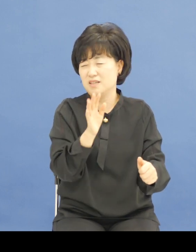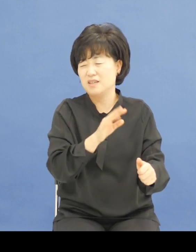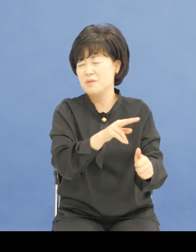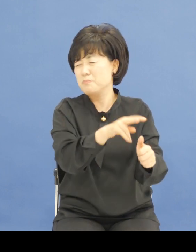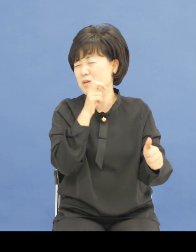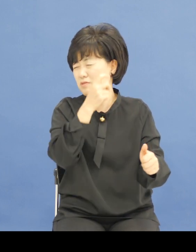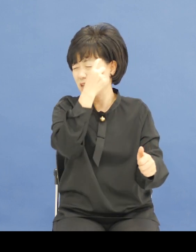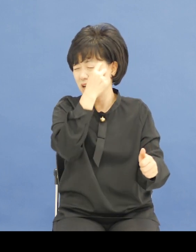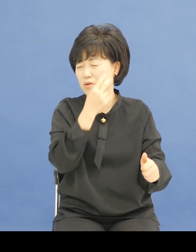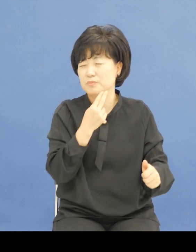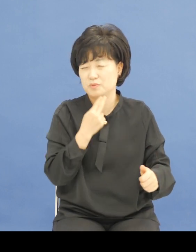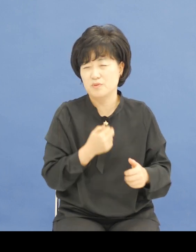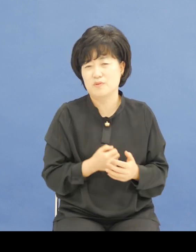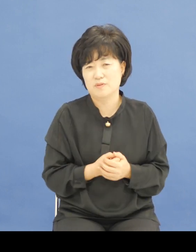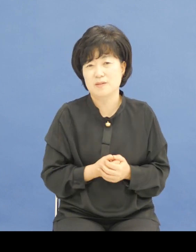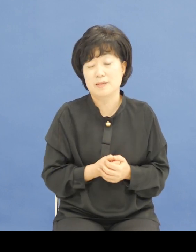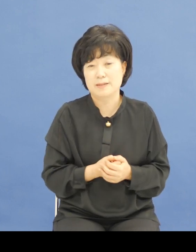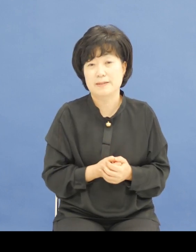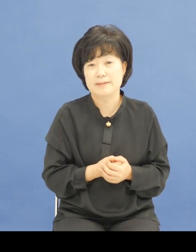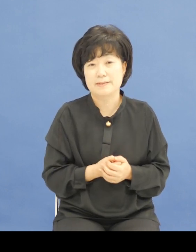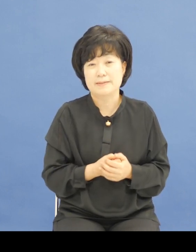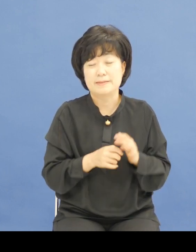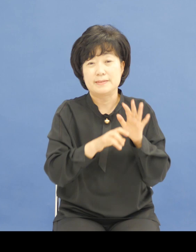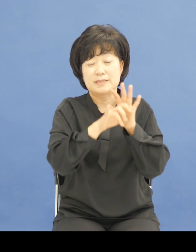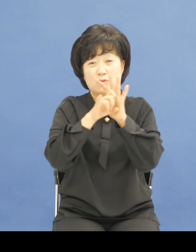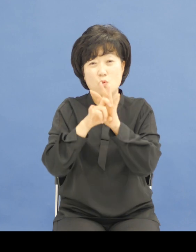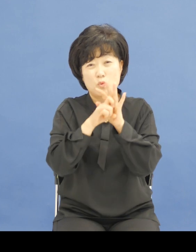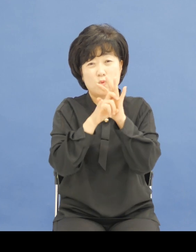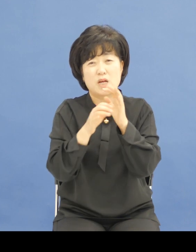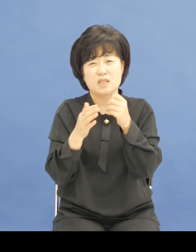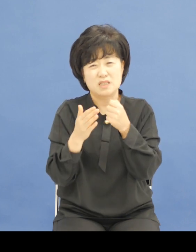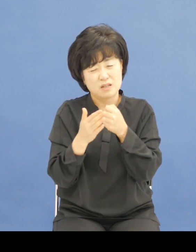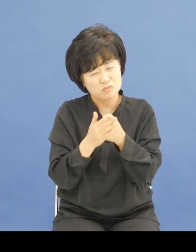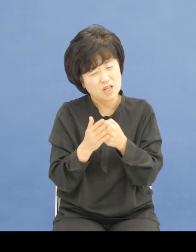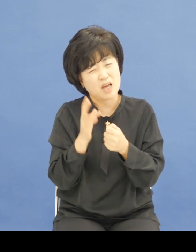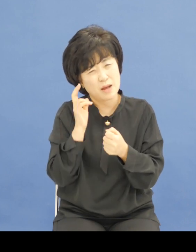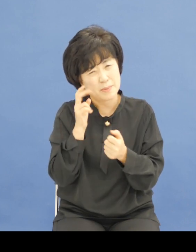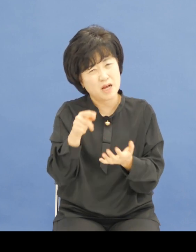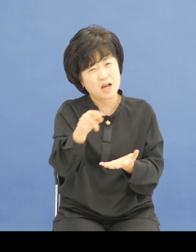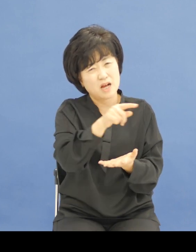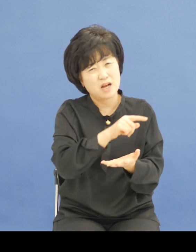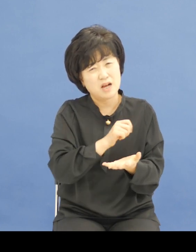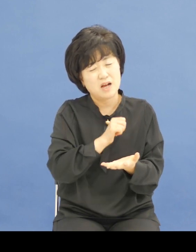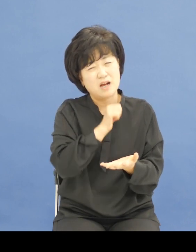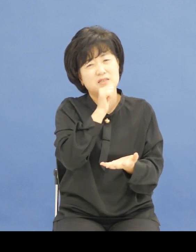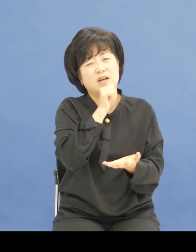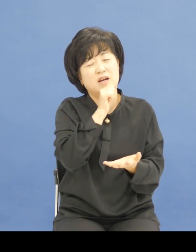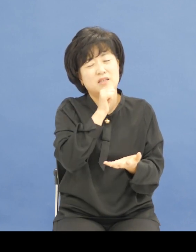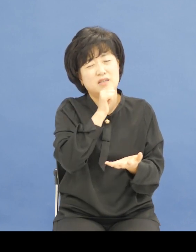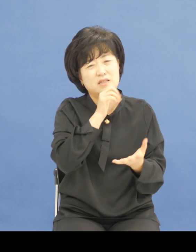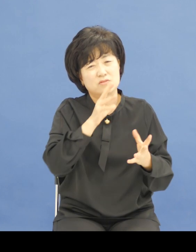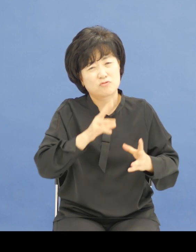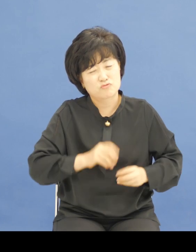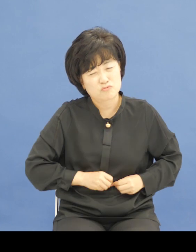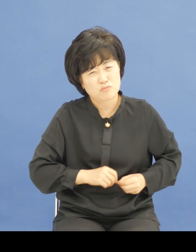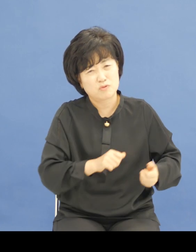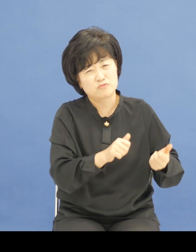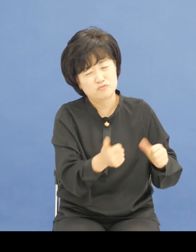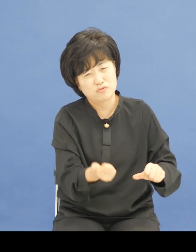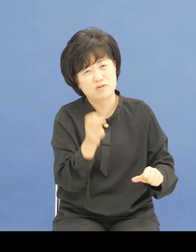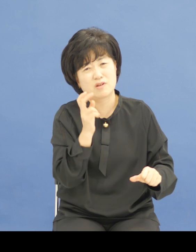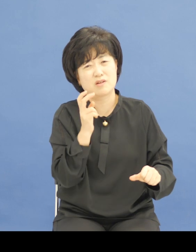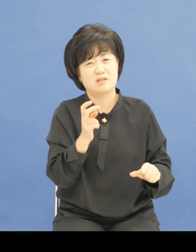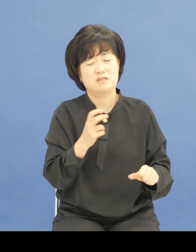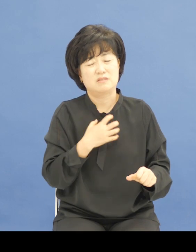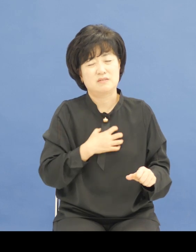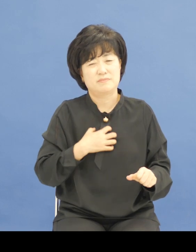들더라고. 이 코로나로 실제 지금 많이들 아마 모르긴 해도 굶어 죽어가고 그럴 겁니다. 그래서 궁금한 게